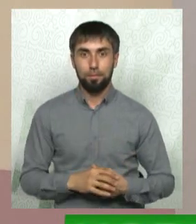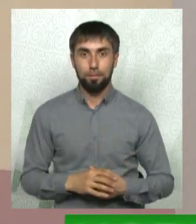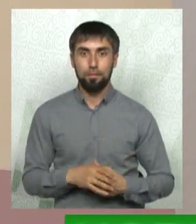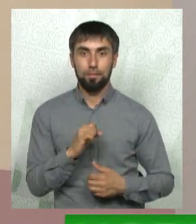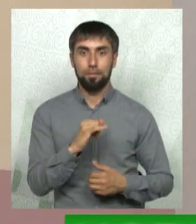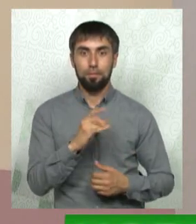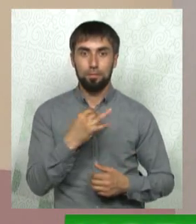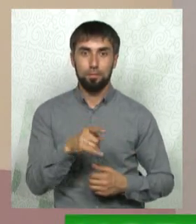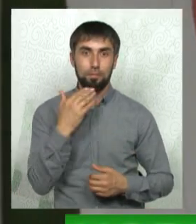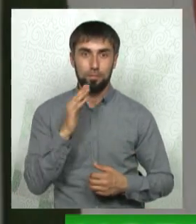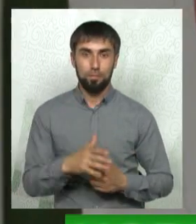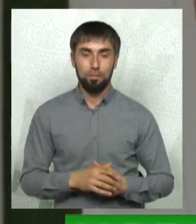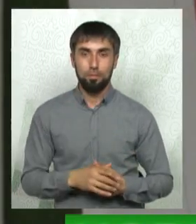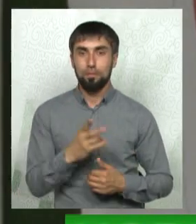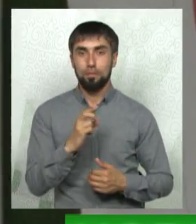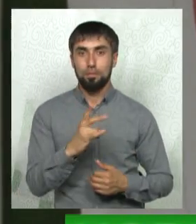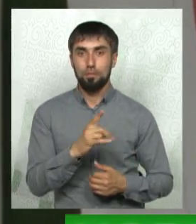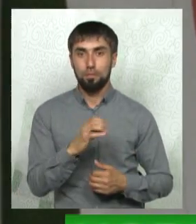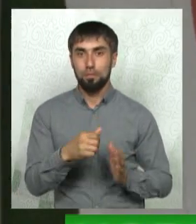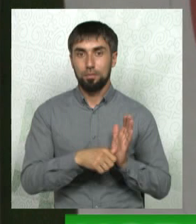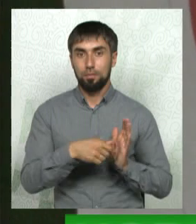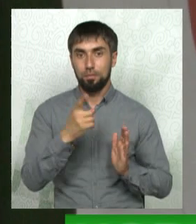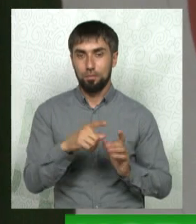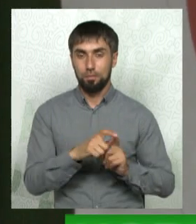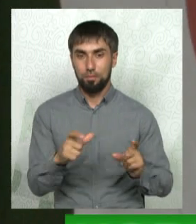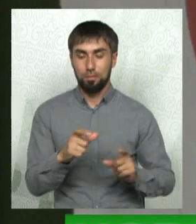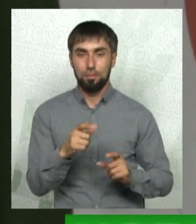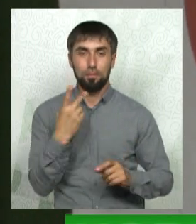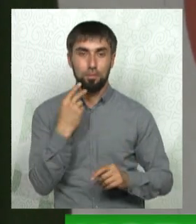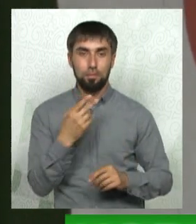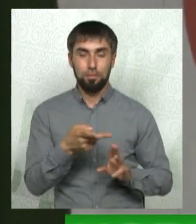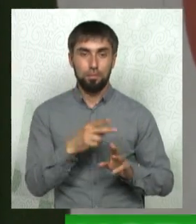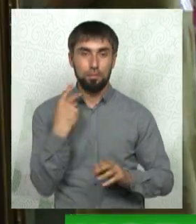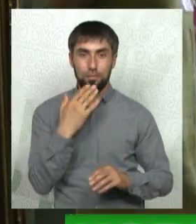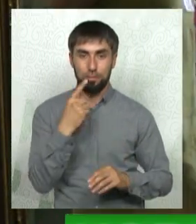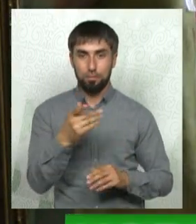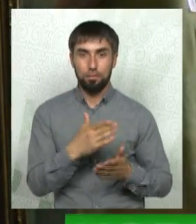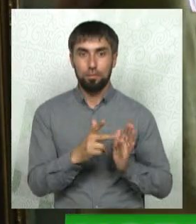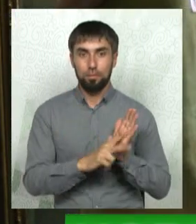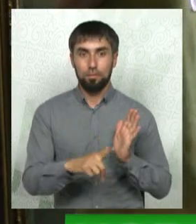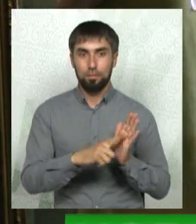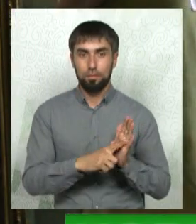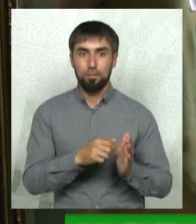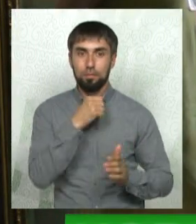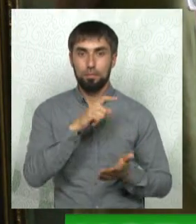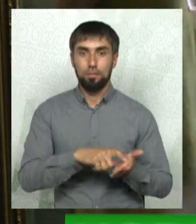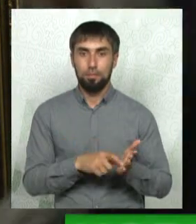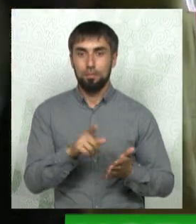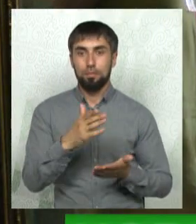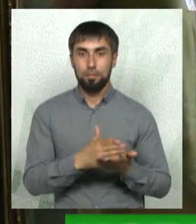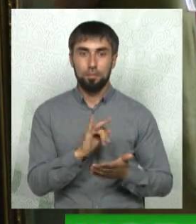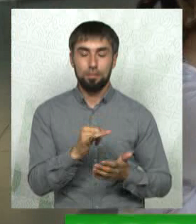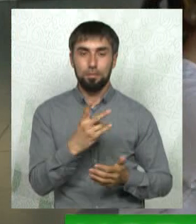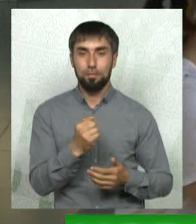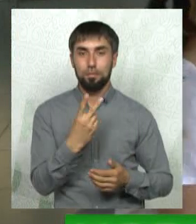А устные рахтая бодрят. На базе 6-й школы на Сыркорта на английский язык заявлено 87 старшеклассников и 2